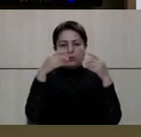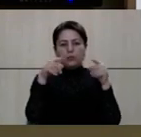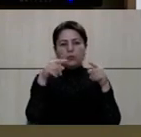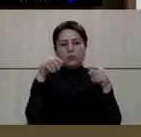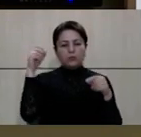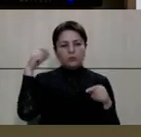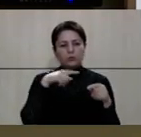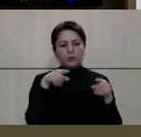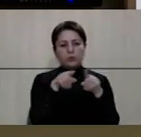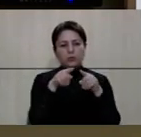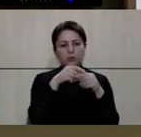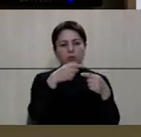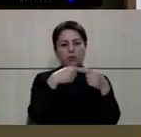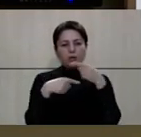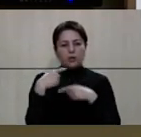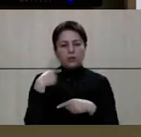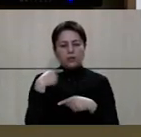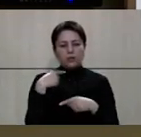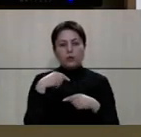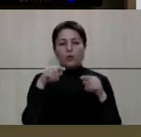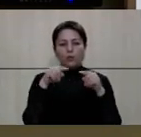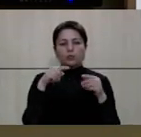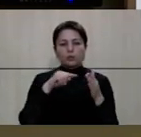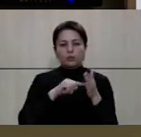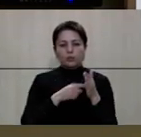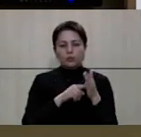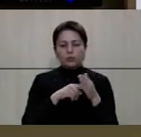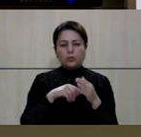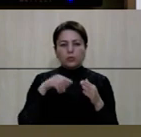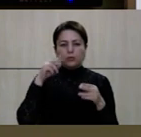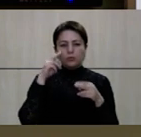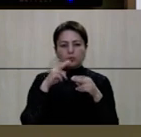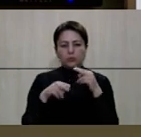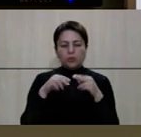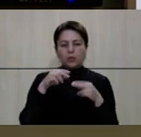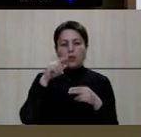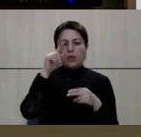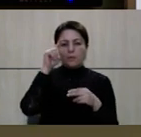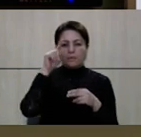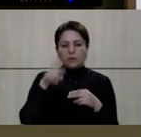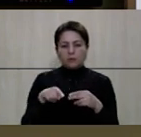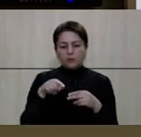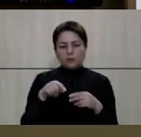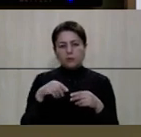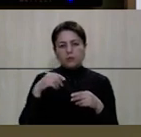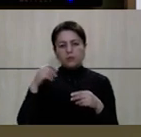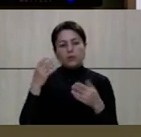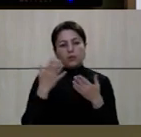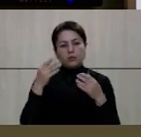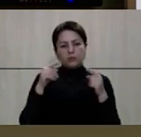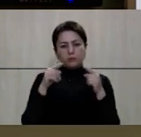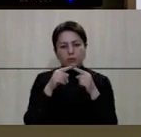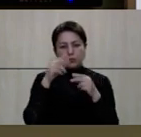nuridek qaytadi. Ya'ni o'sha nuqtaga tushirilgan perpendikularga nisbatan qanday burchak ostida tushgan